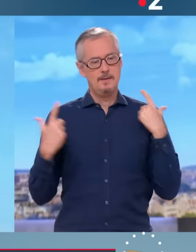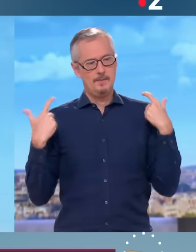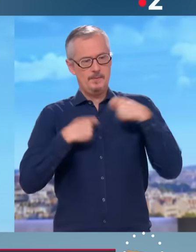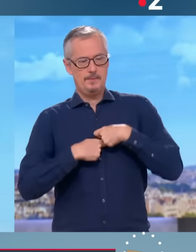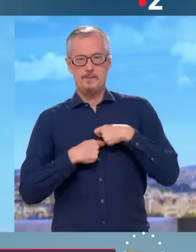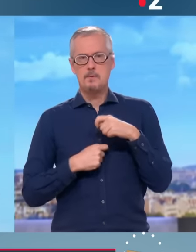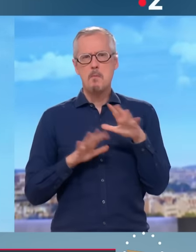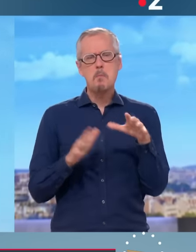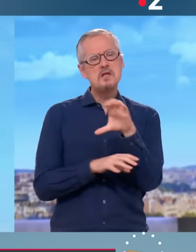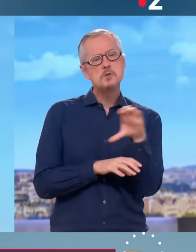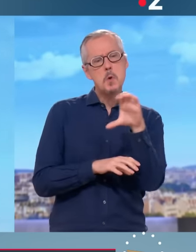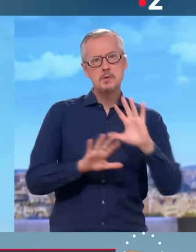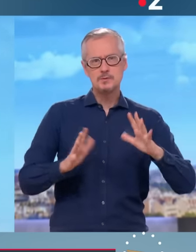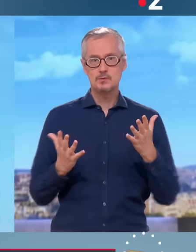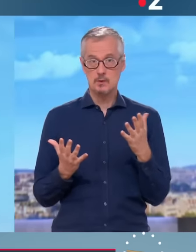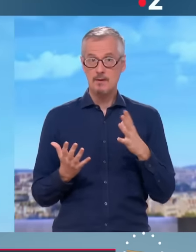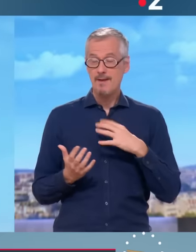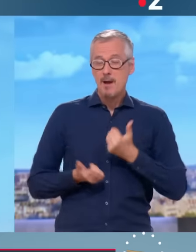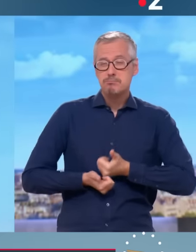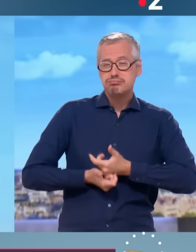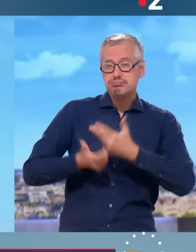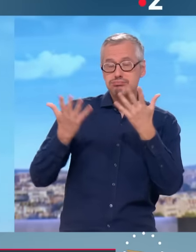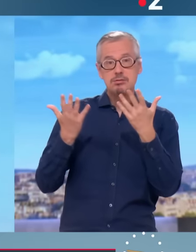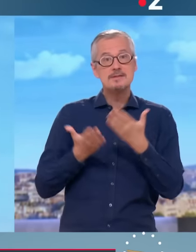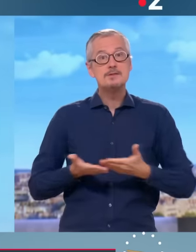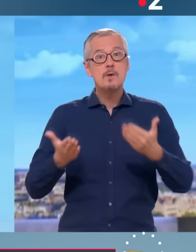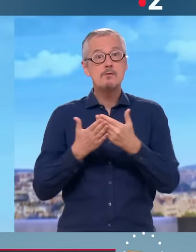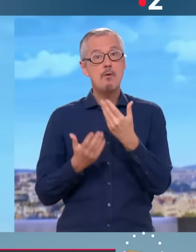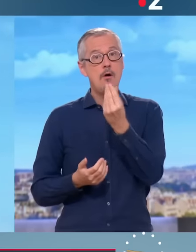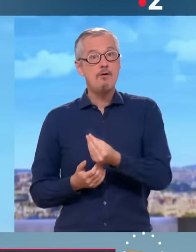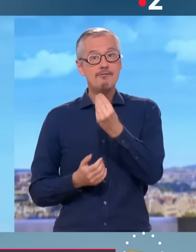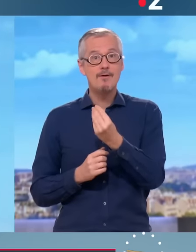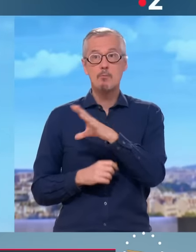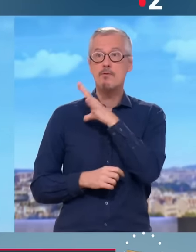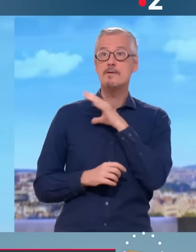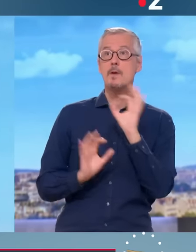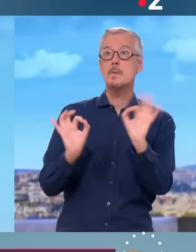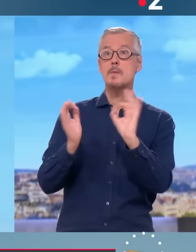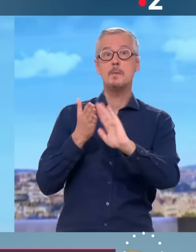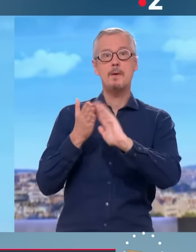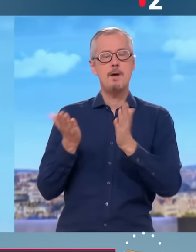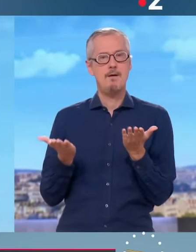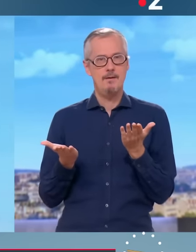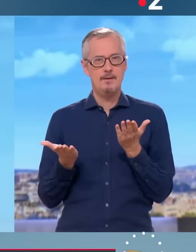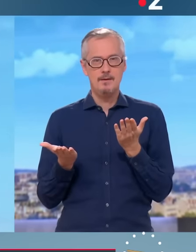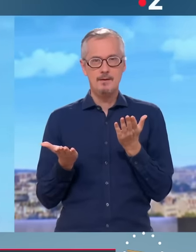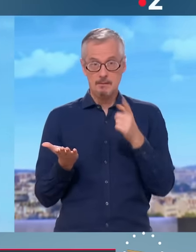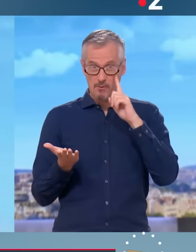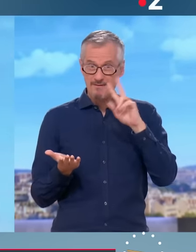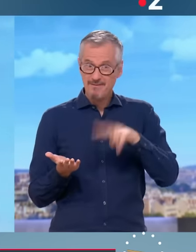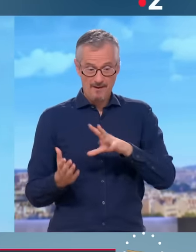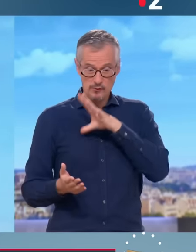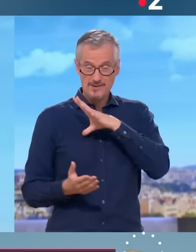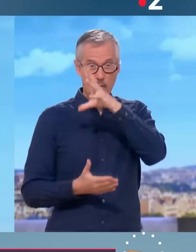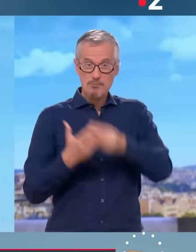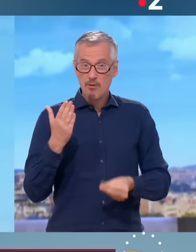des dizaines de milliers d'enfants qui n'auront pas d'enseignants en phase 2 à la rentrée, parce qu'il y une pénurie d'enseignants, parce que le gouvernement n'a pas fait le nécessaire